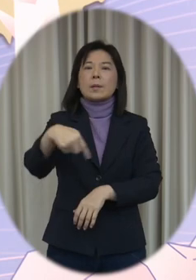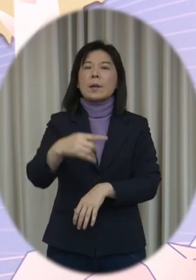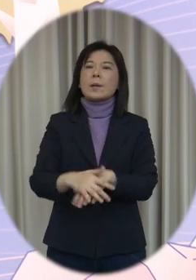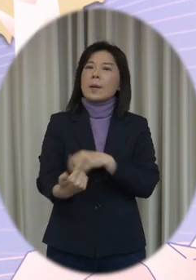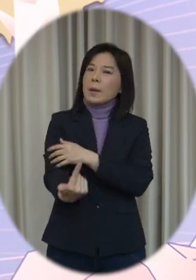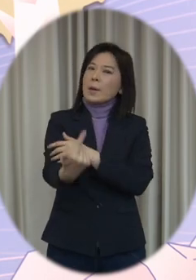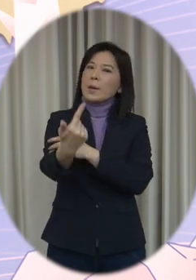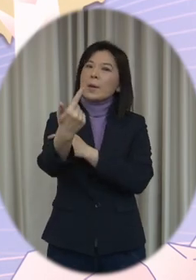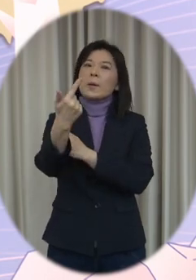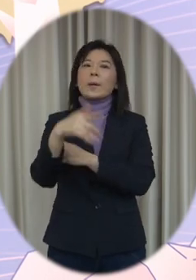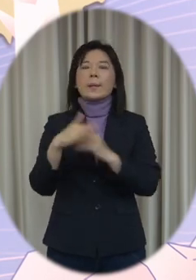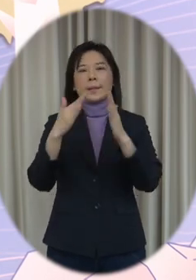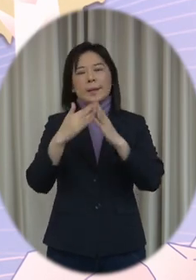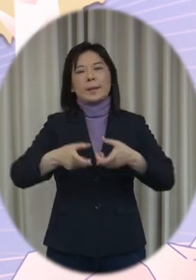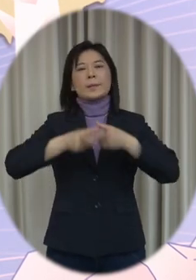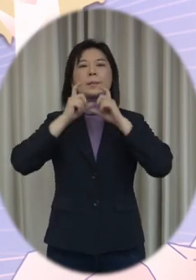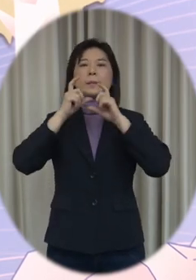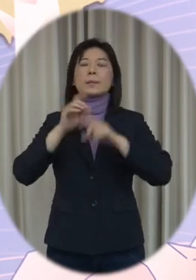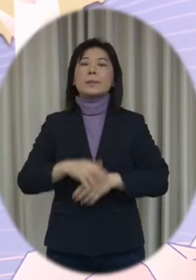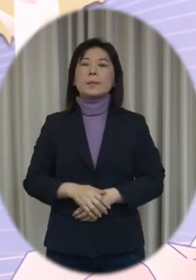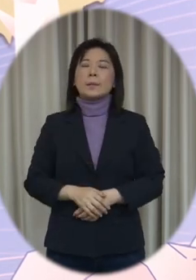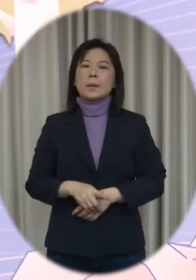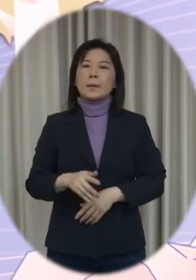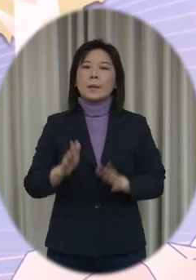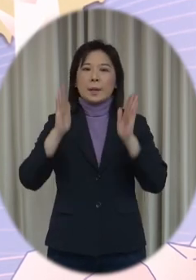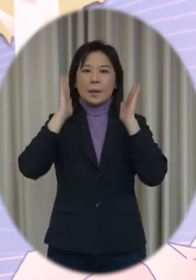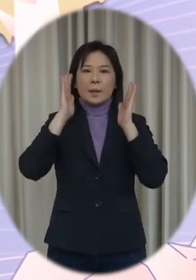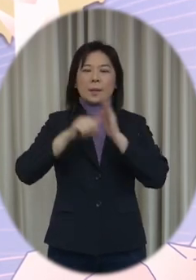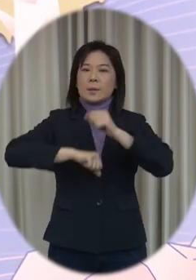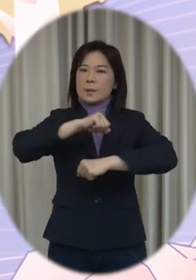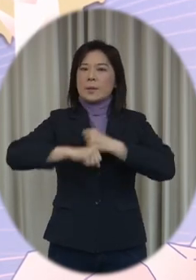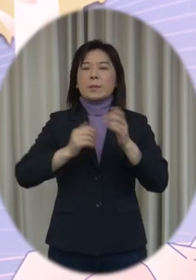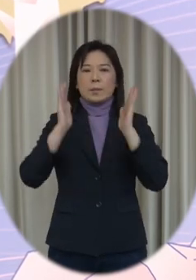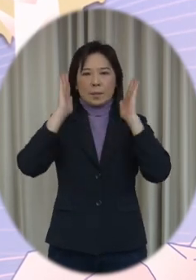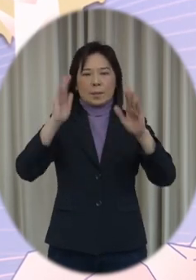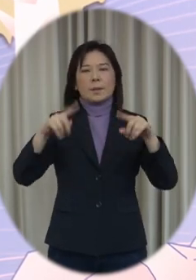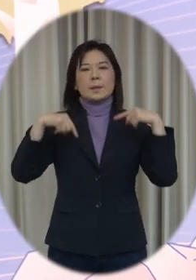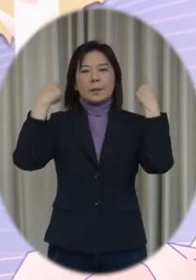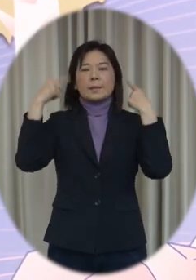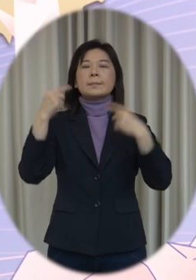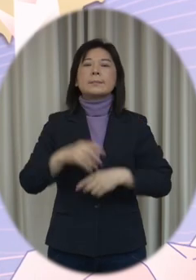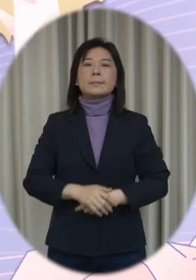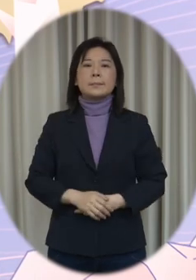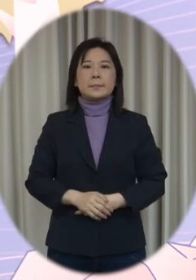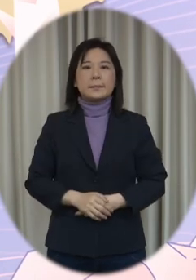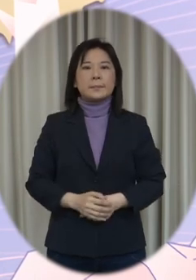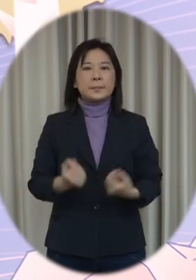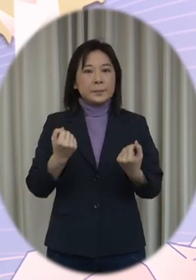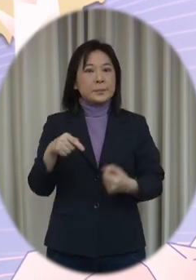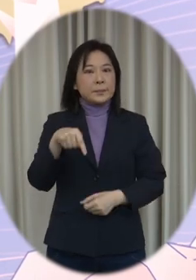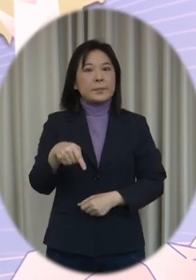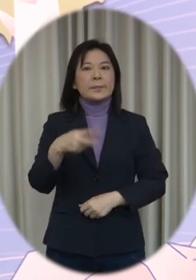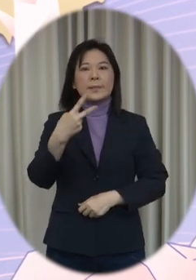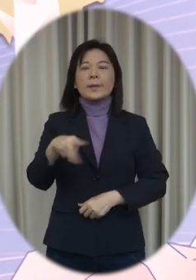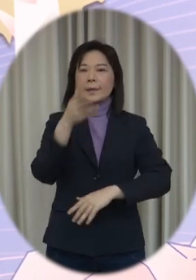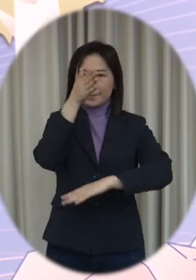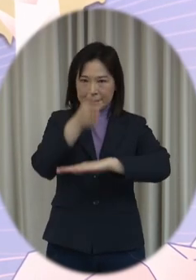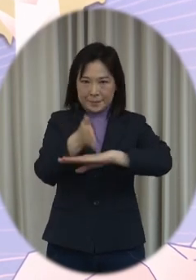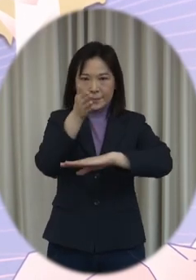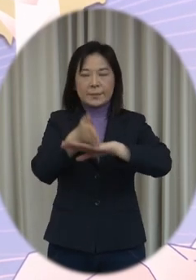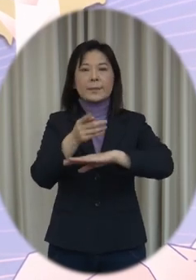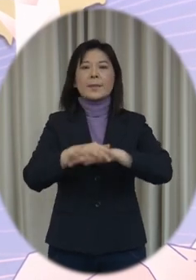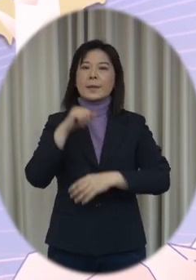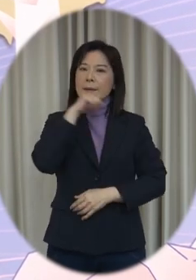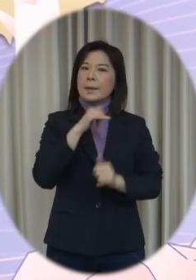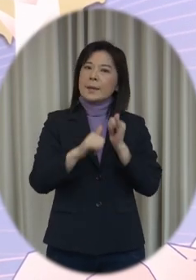日的重建家园，能够恢复正常的生活。那在这边也要再次谢谢我们台